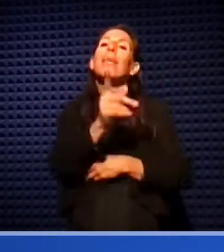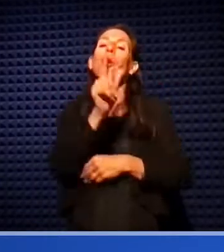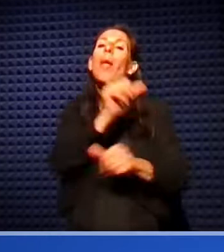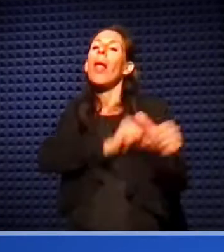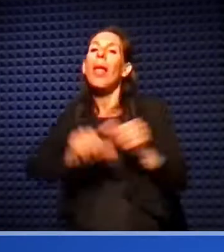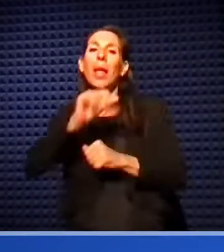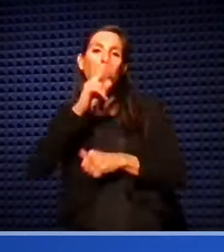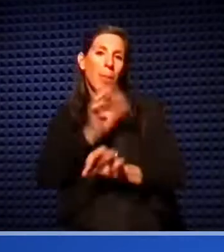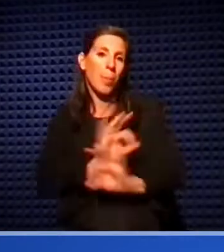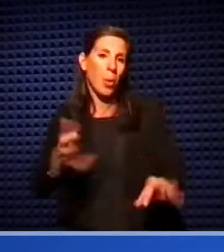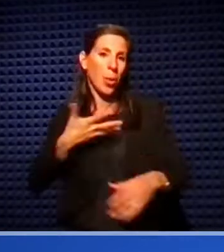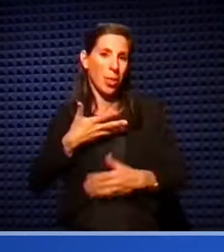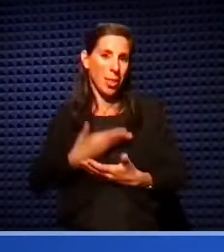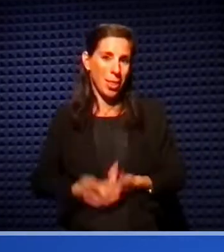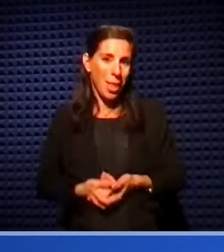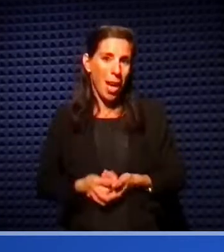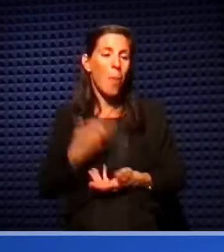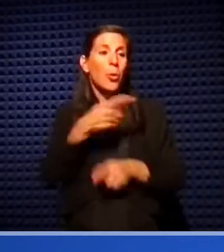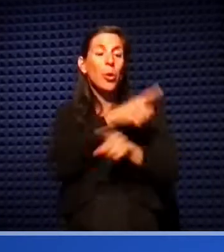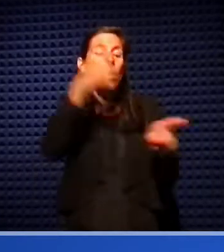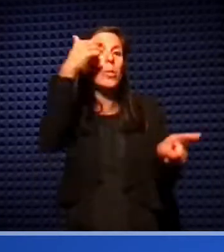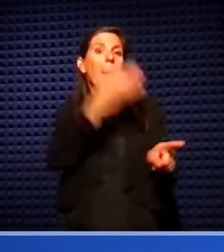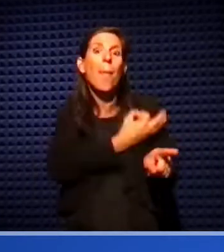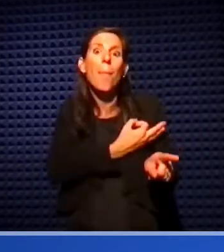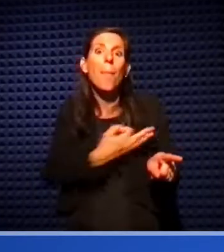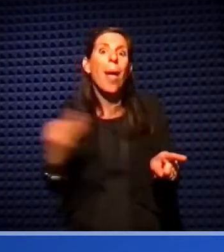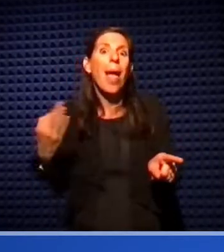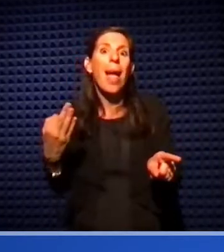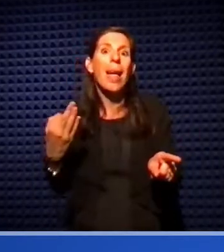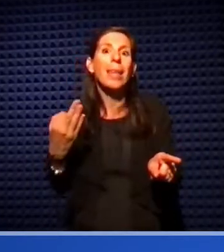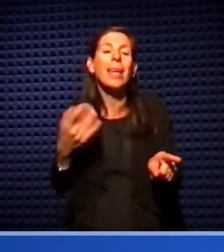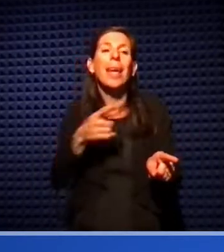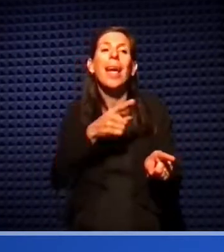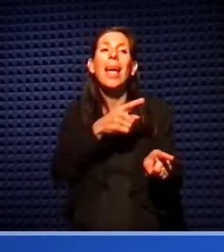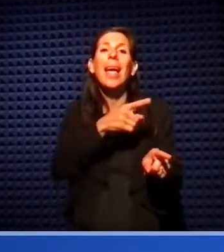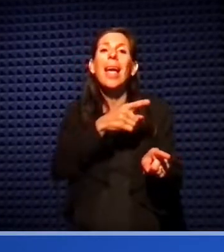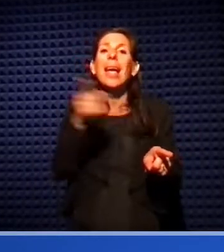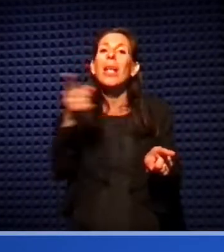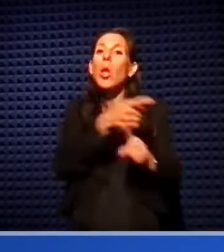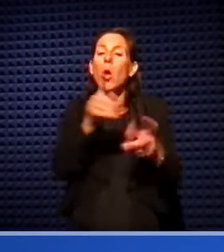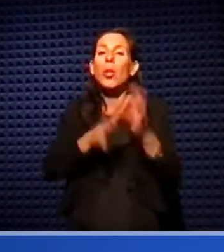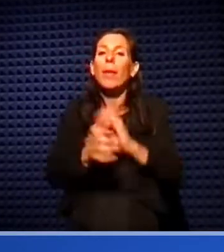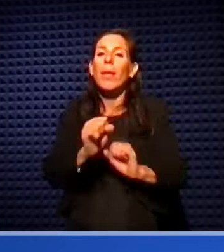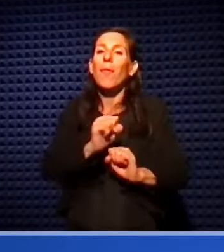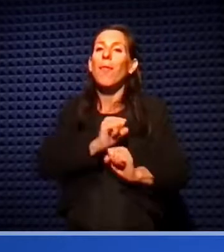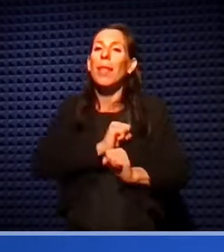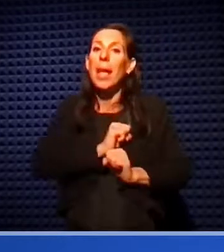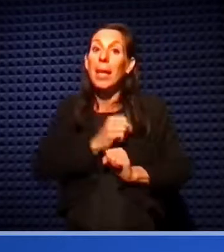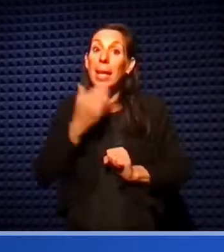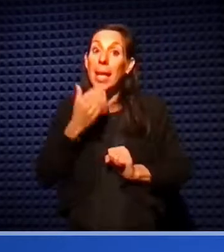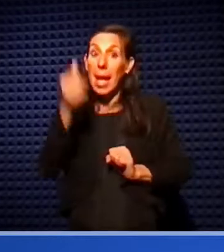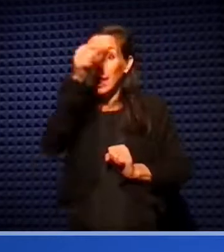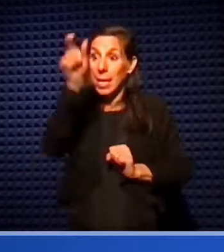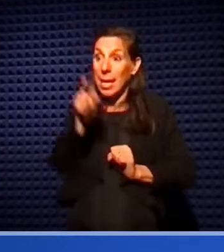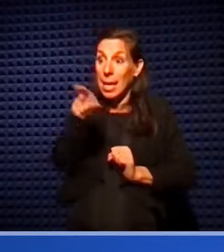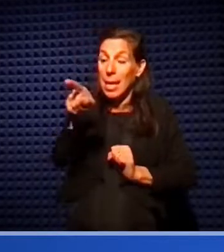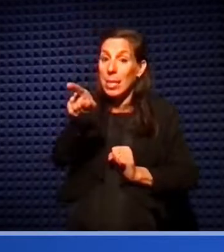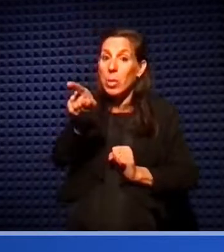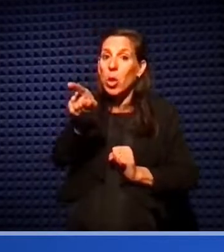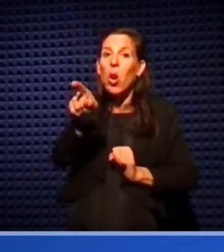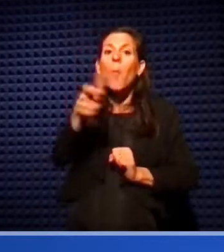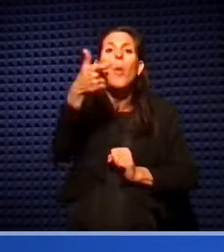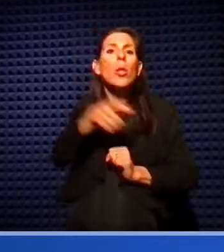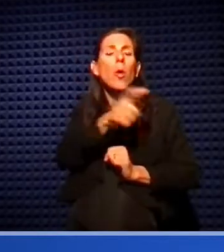قدام اي قرنطوس كل تخل تتملكات سب غلاطيا خص بغال اسم كتات كي تزناغلو نزف صامي زخسعلو للو حسر